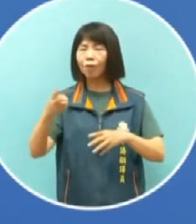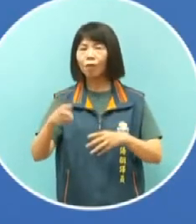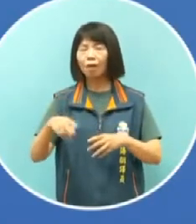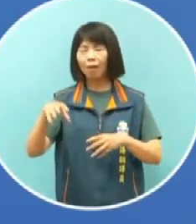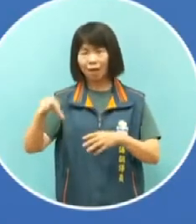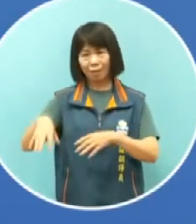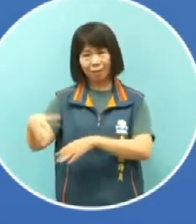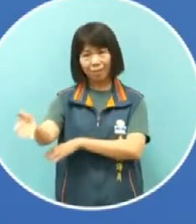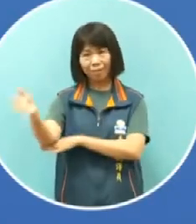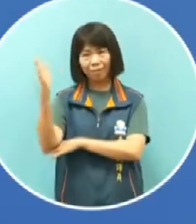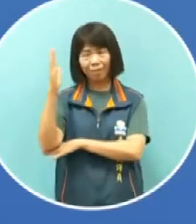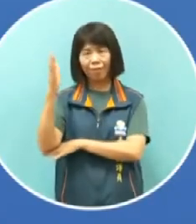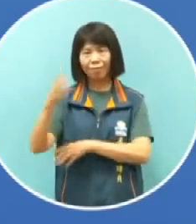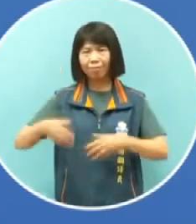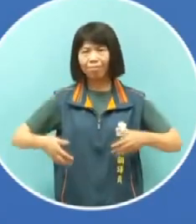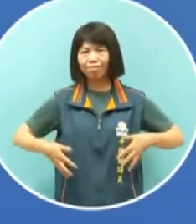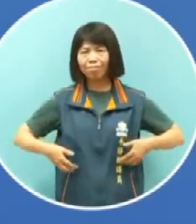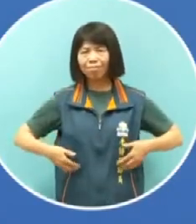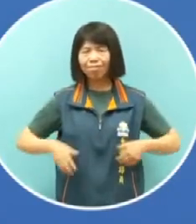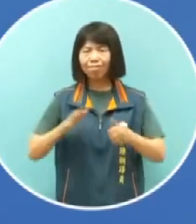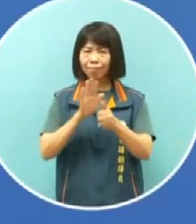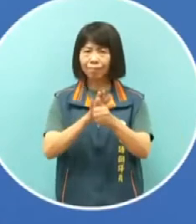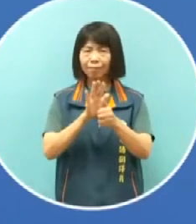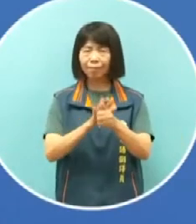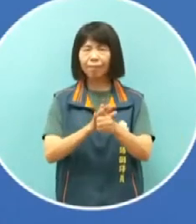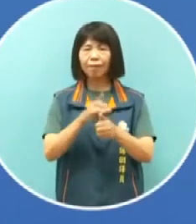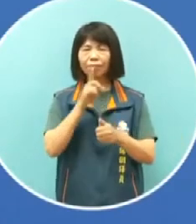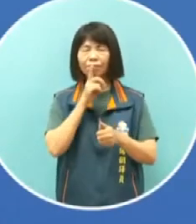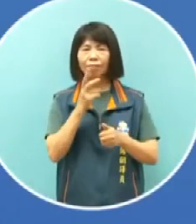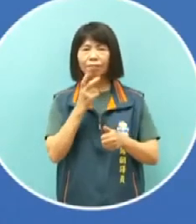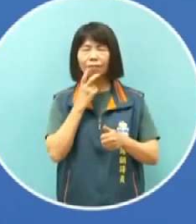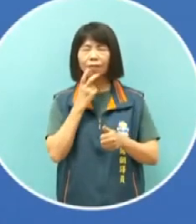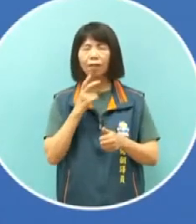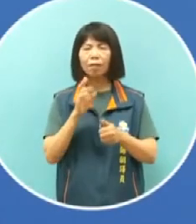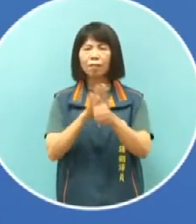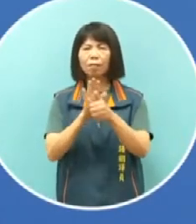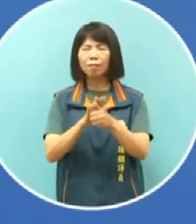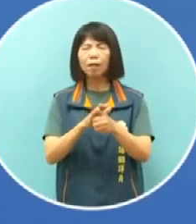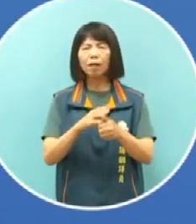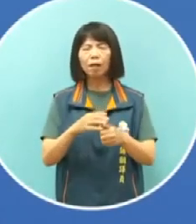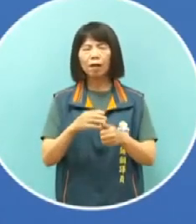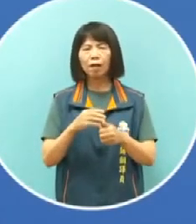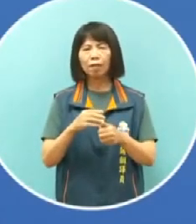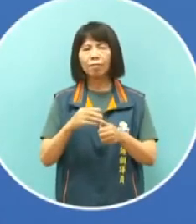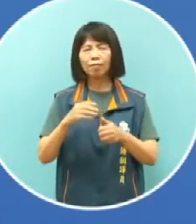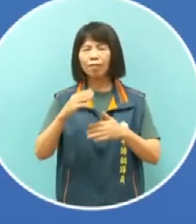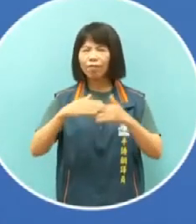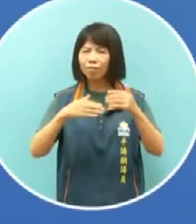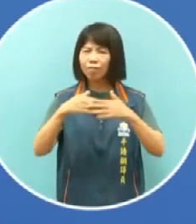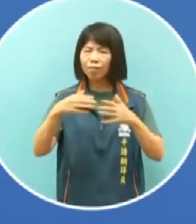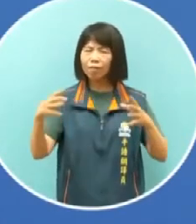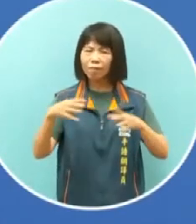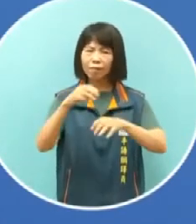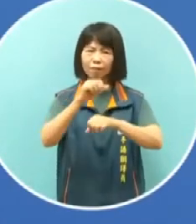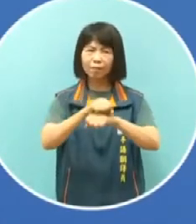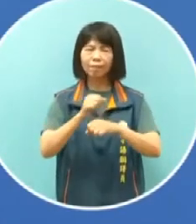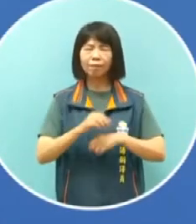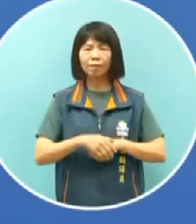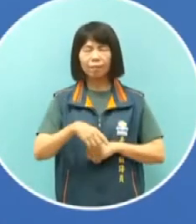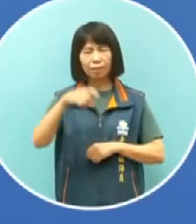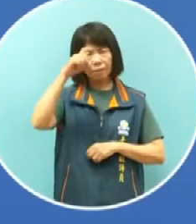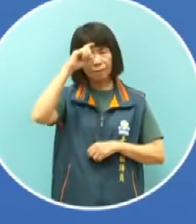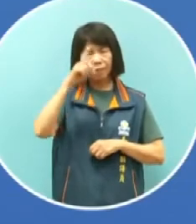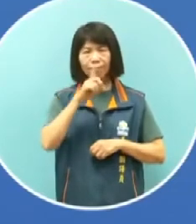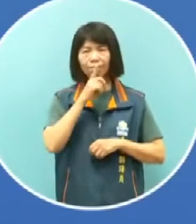是地方政府急于帮助中央政府一把的时候，所以再一次呼吁中央，